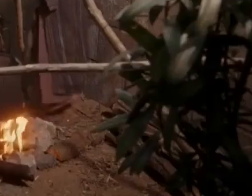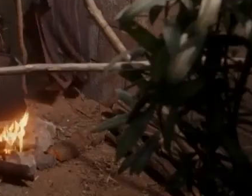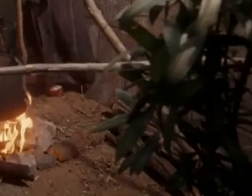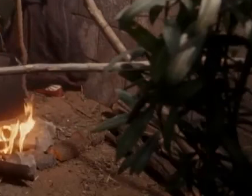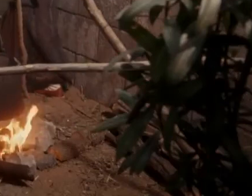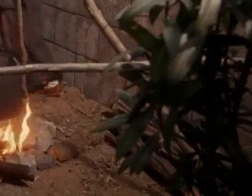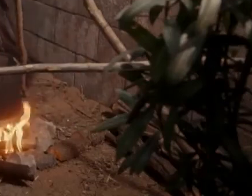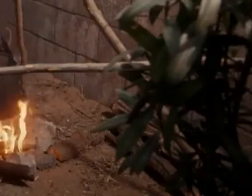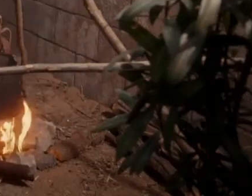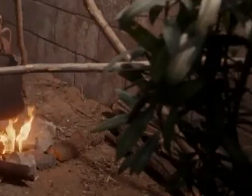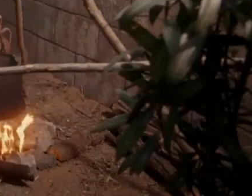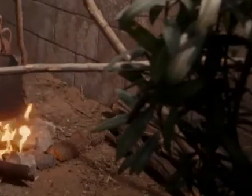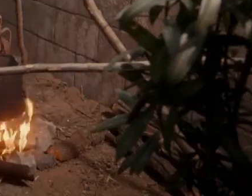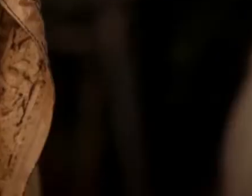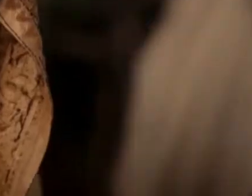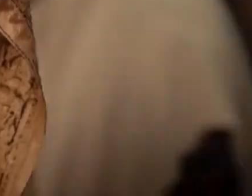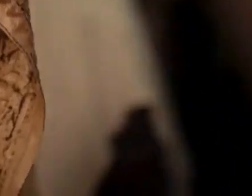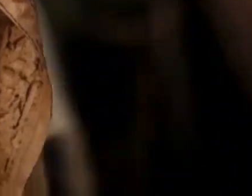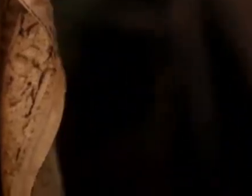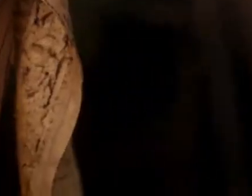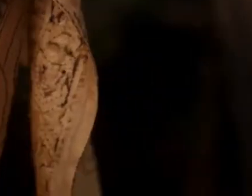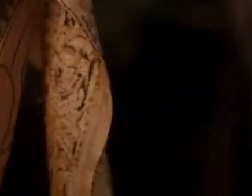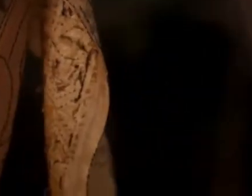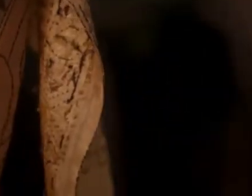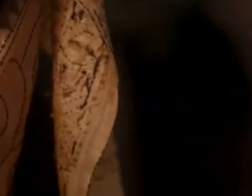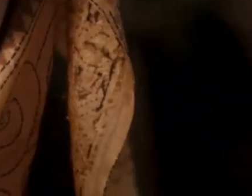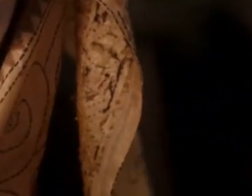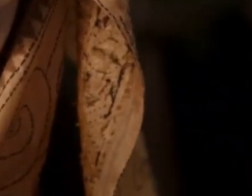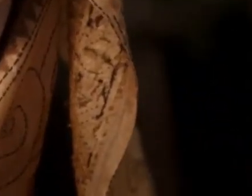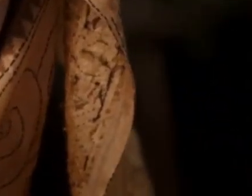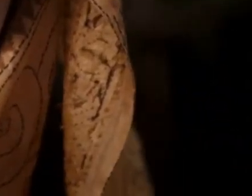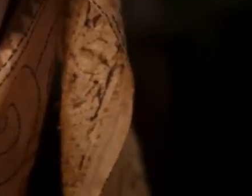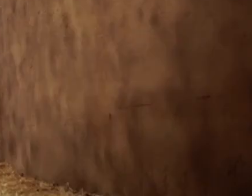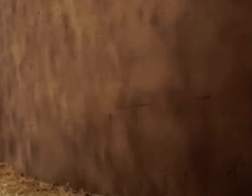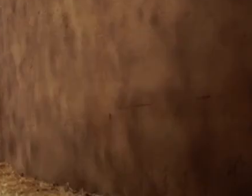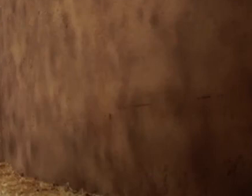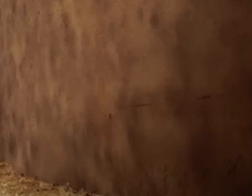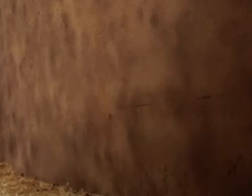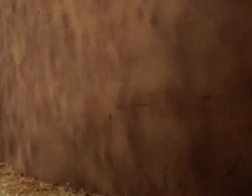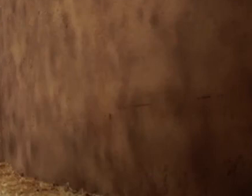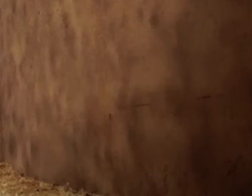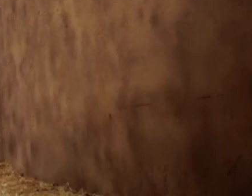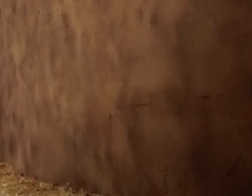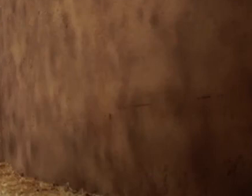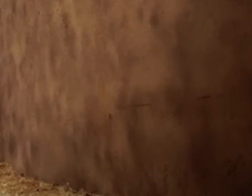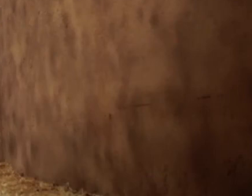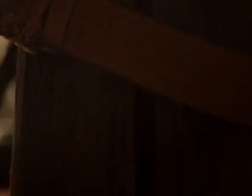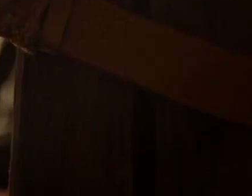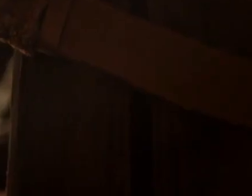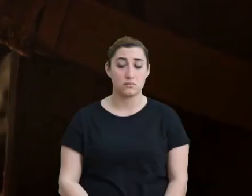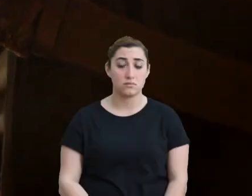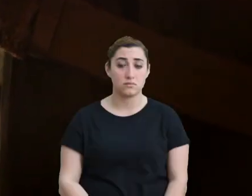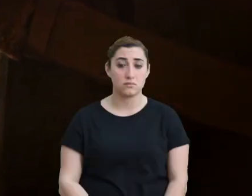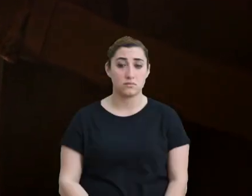Hanım ağa gidiyor. 60'larında kumral, başlarında takkeli başörtüler var. Kapısında iki zabit bekleyen